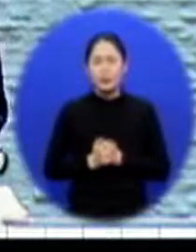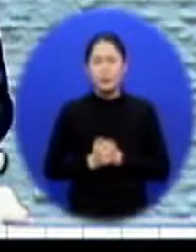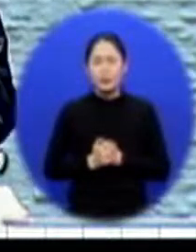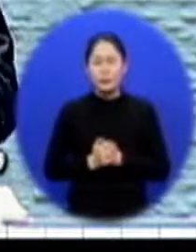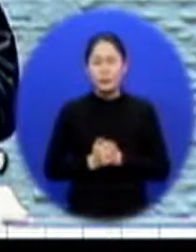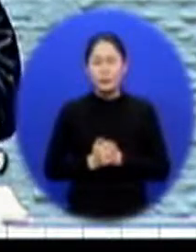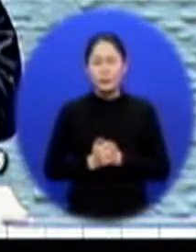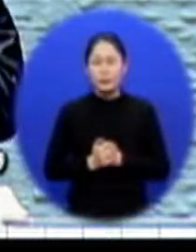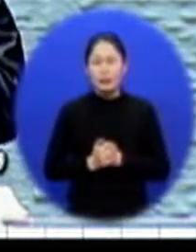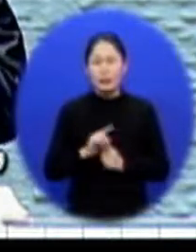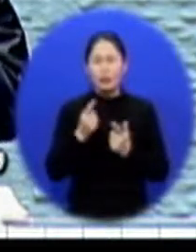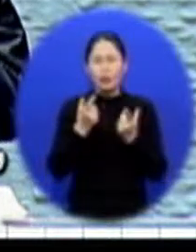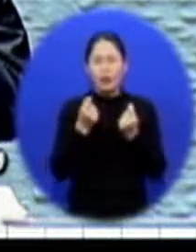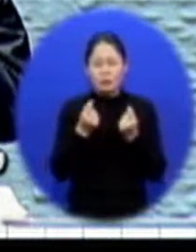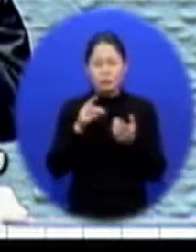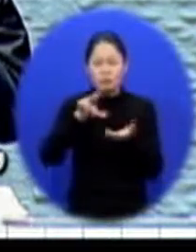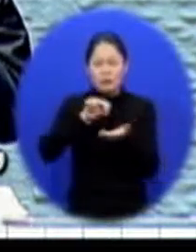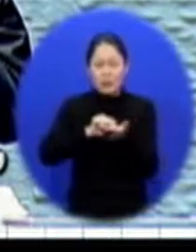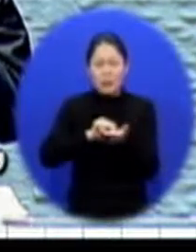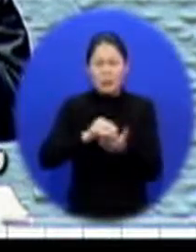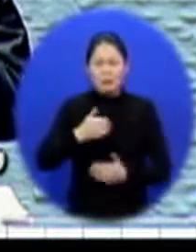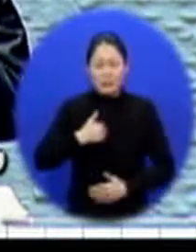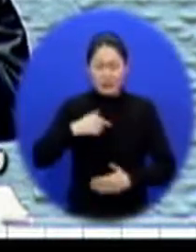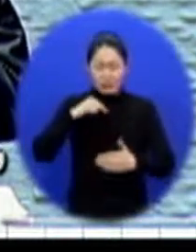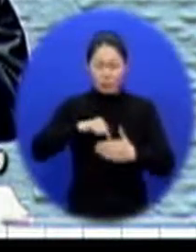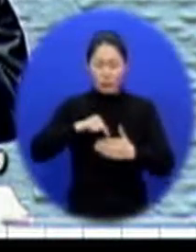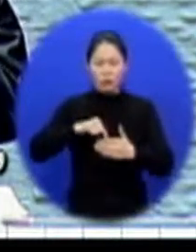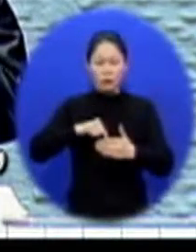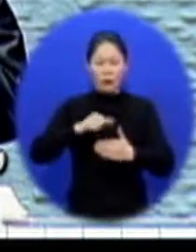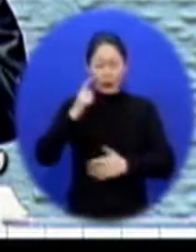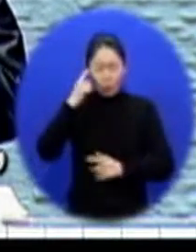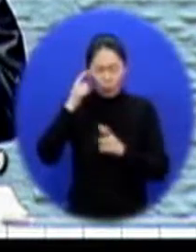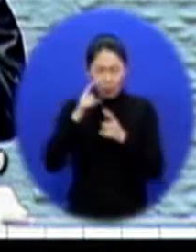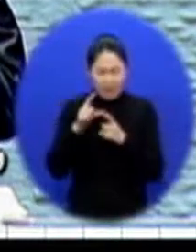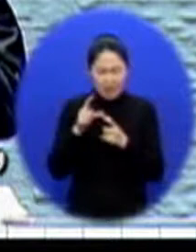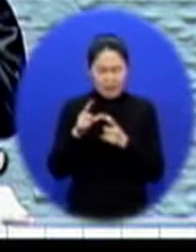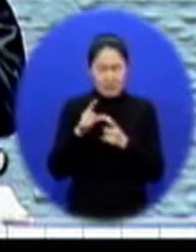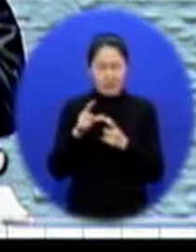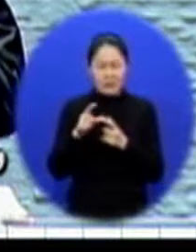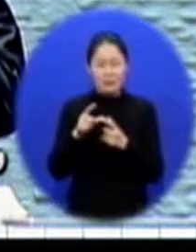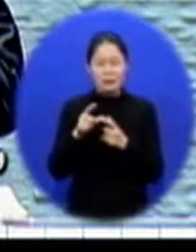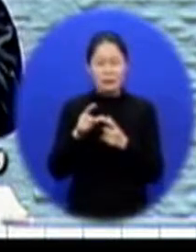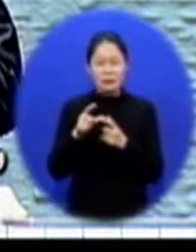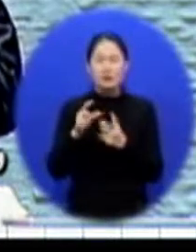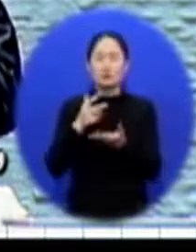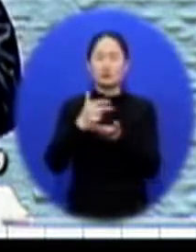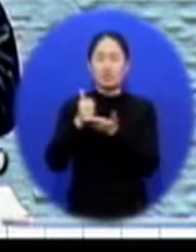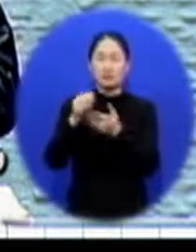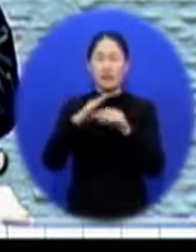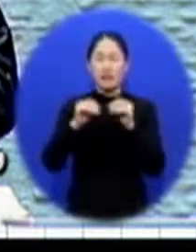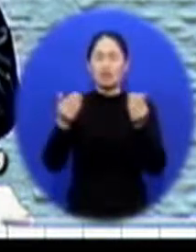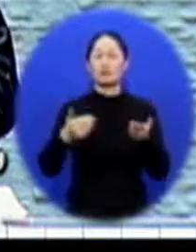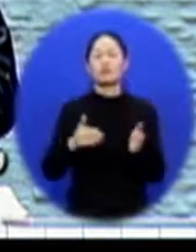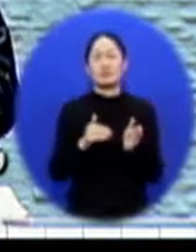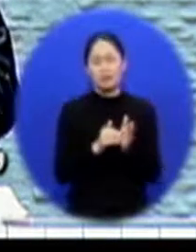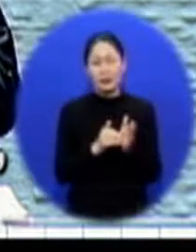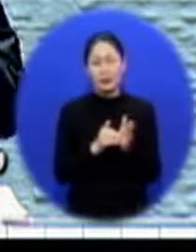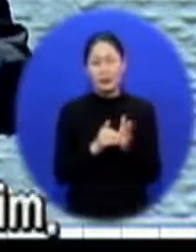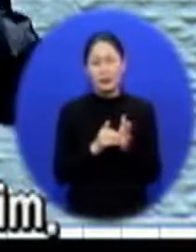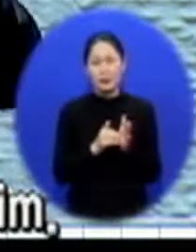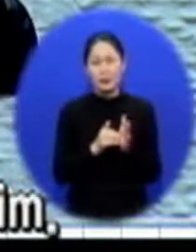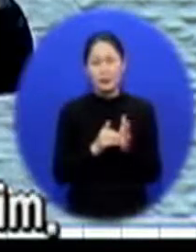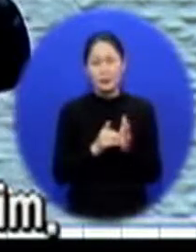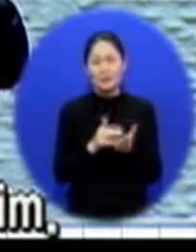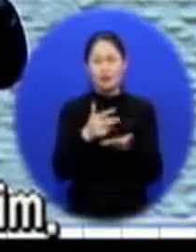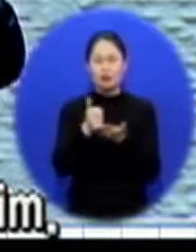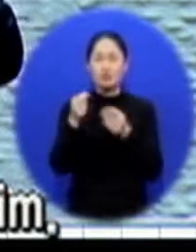이 딜레마를 2 제 내면의 고민을 주님이 해결해 주셨어요 그는